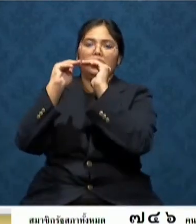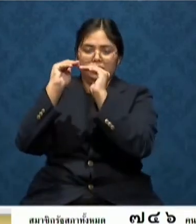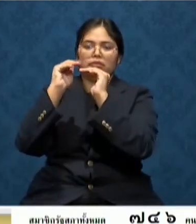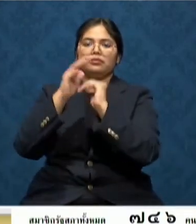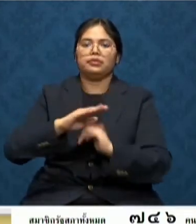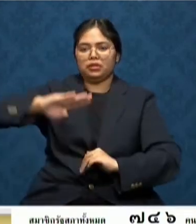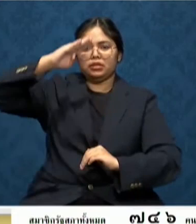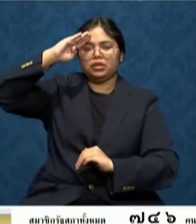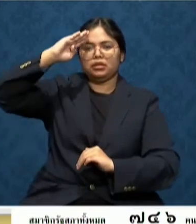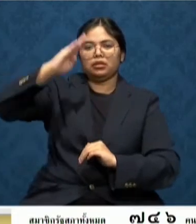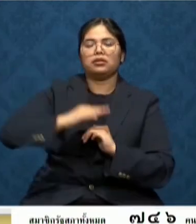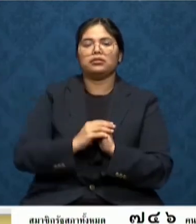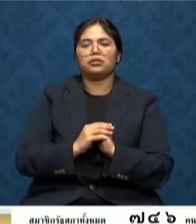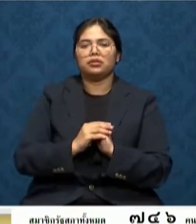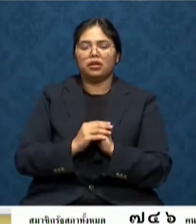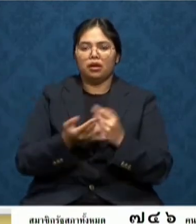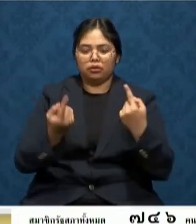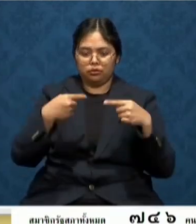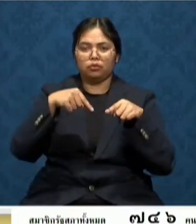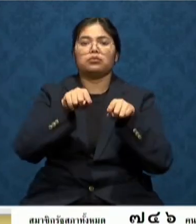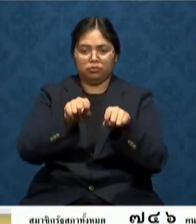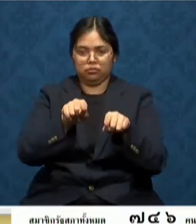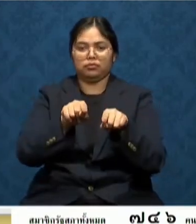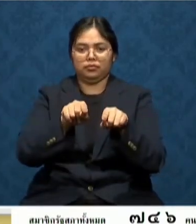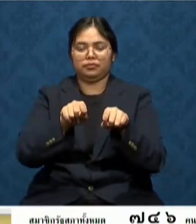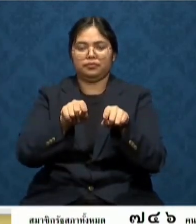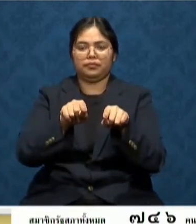ทหาร ควบคู่กัไปกับการ